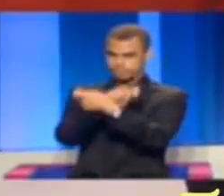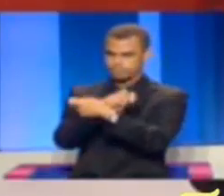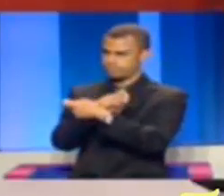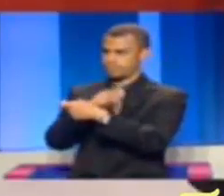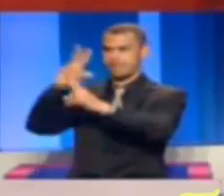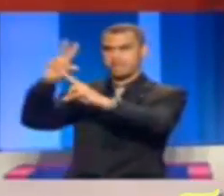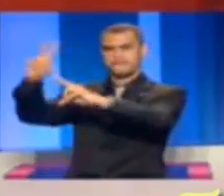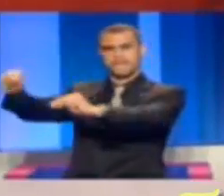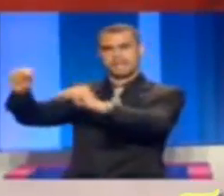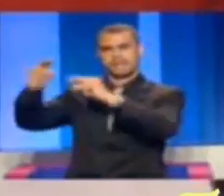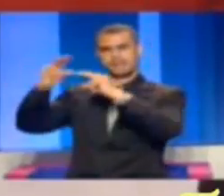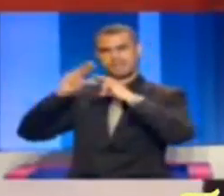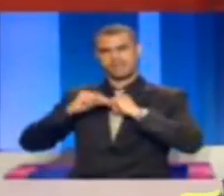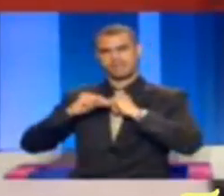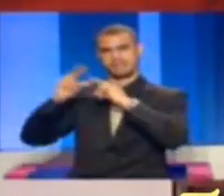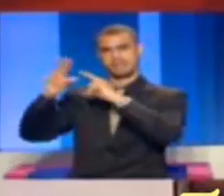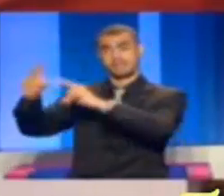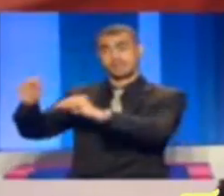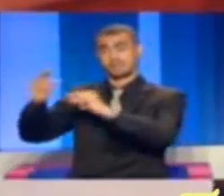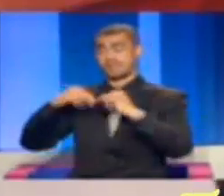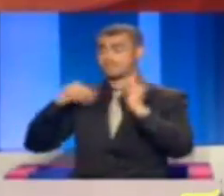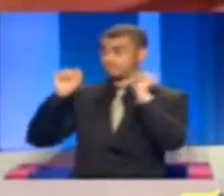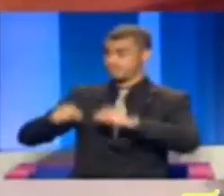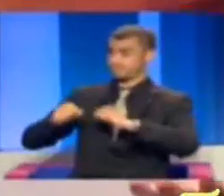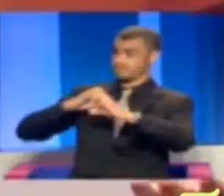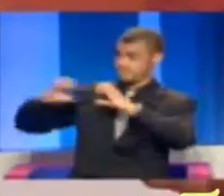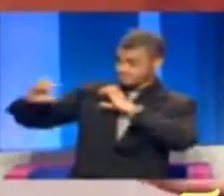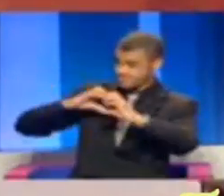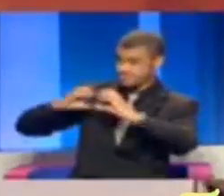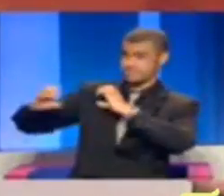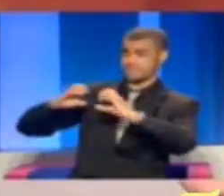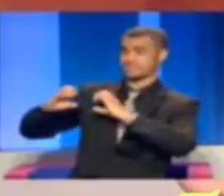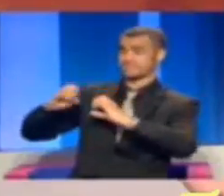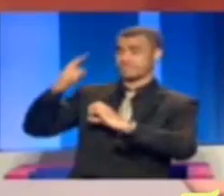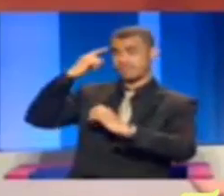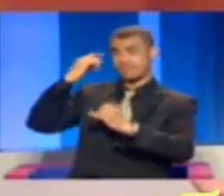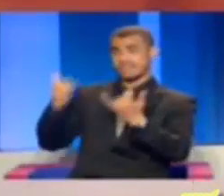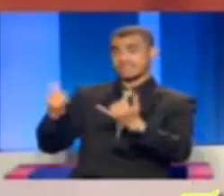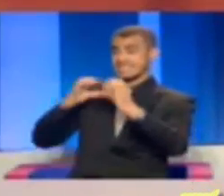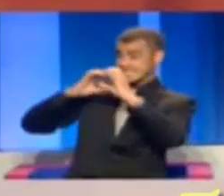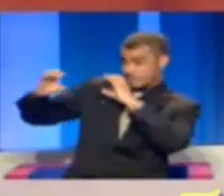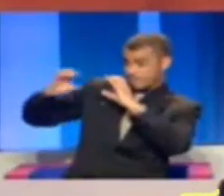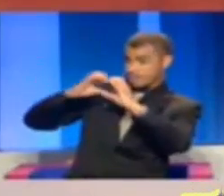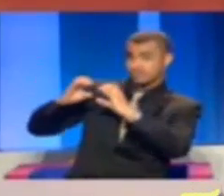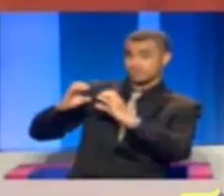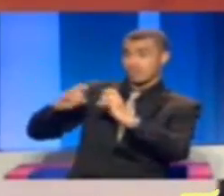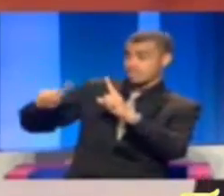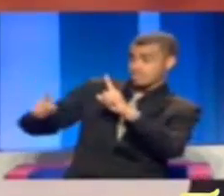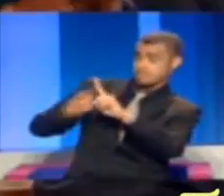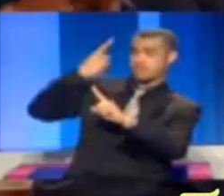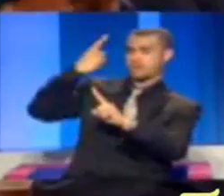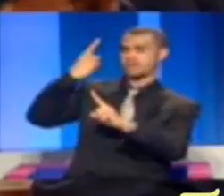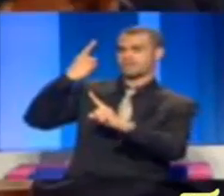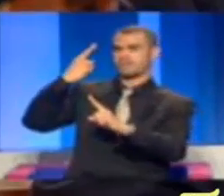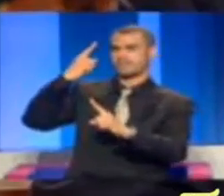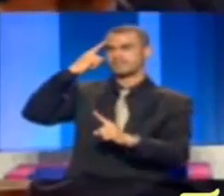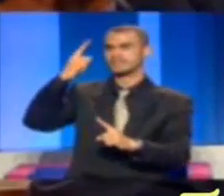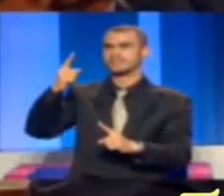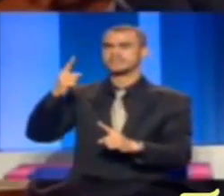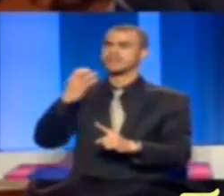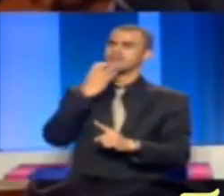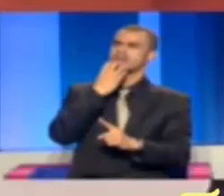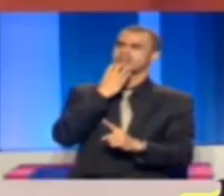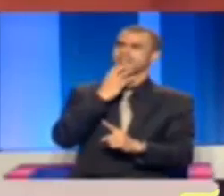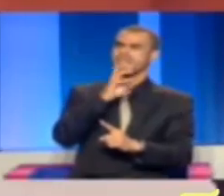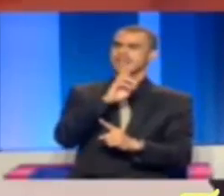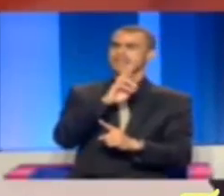يعني عندها الجانب ما عندهاش الكلمه ولكن كتواصل، والهدف ديال الكلمه في نهايه المطاف هو التواصل. صحيح. يعني كتبقى الاداه. سي